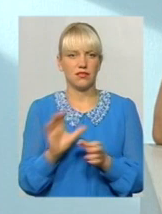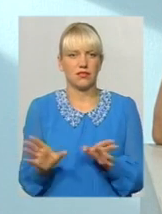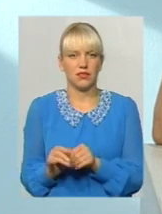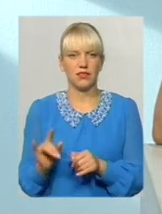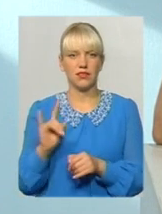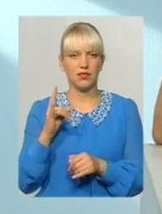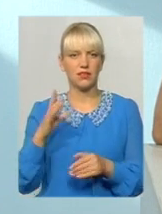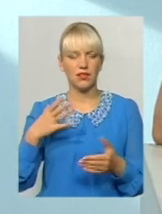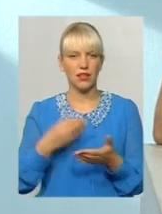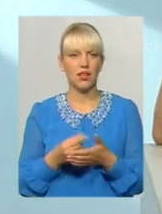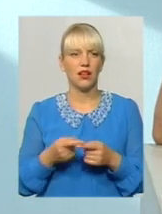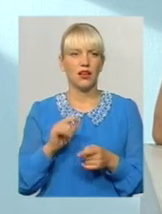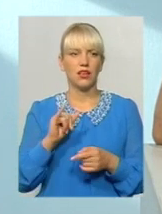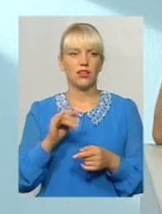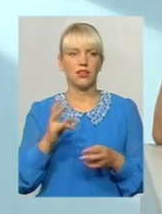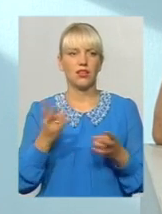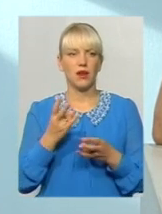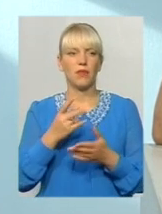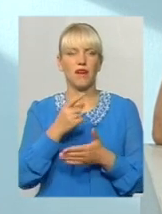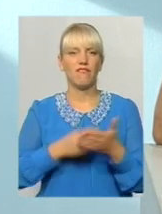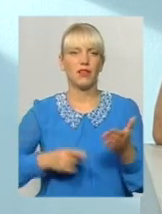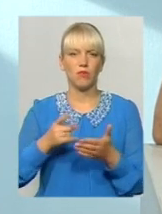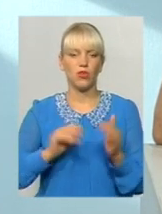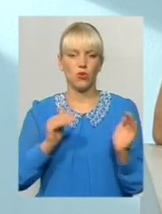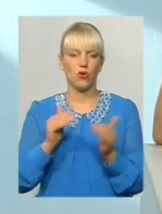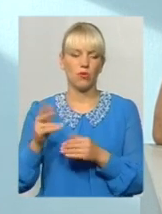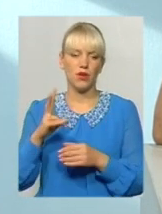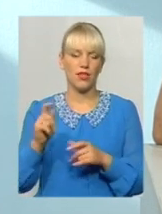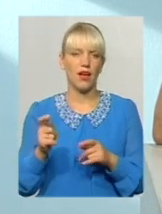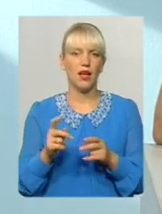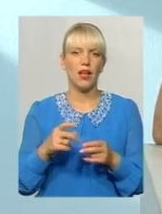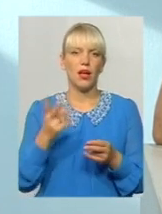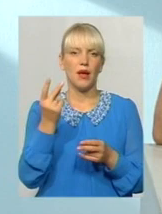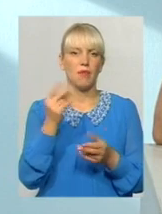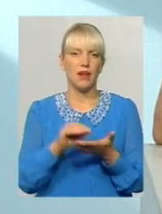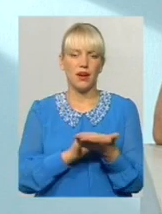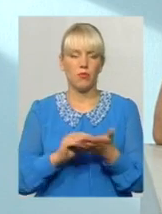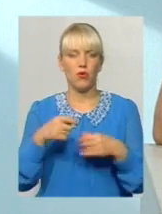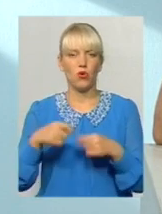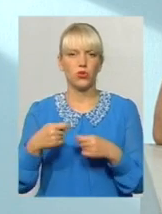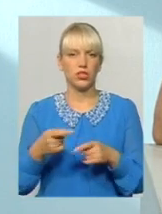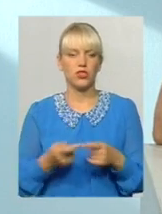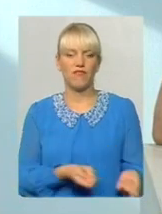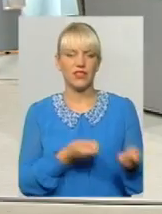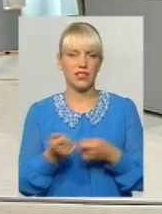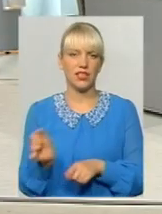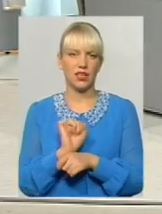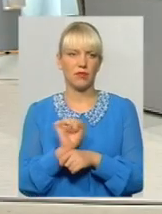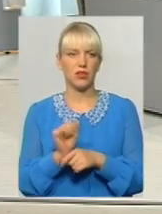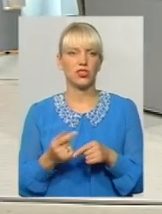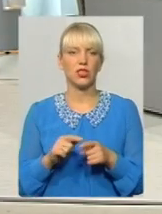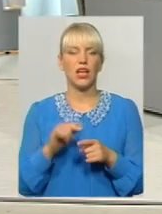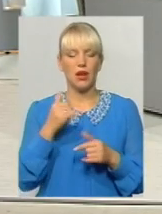Євро-5 ще може йти мова. Відміна обмежень на перепродаж ввезених автомобілів і єдине вікно – та спрощення механізму розмитнення. Ми